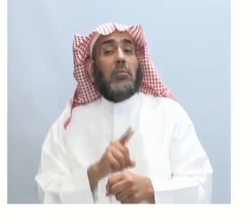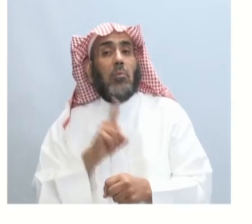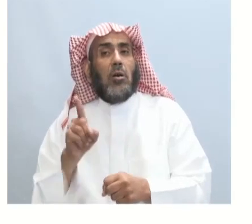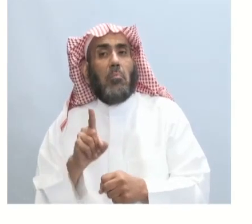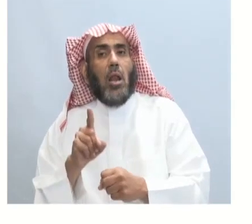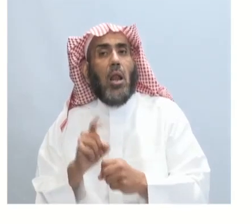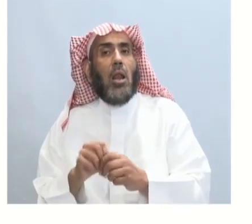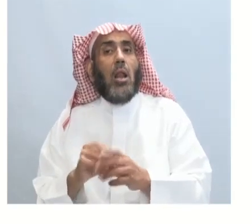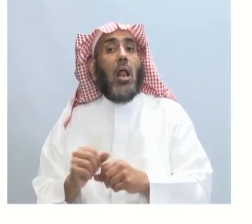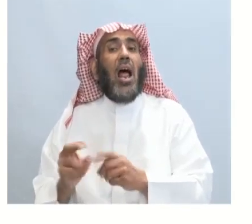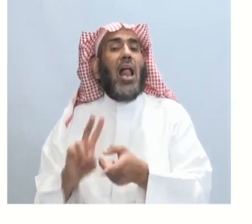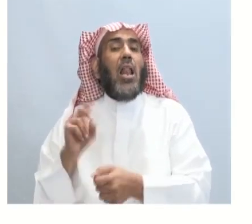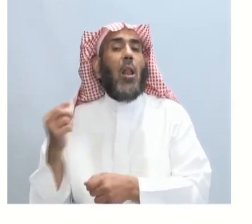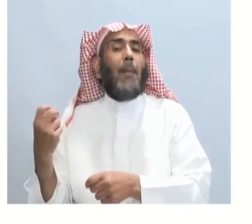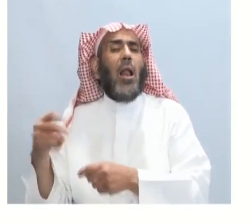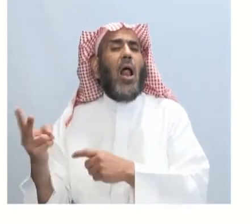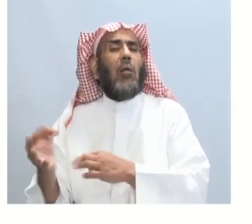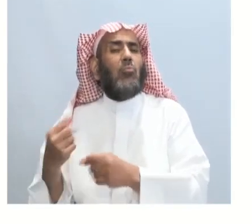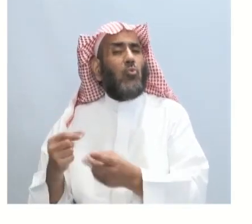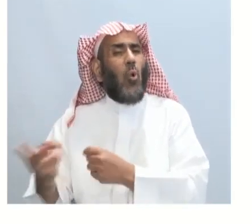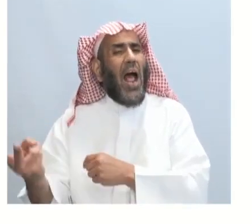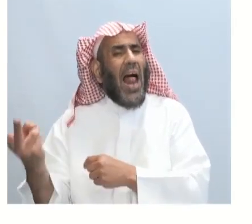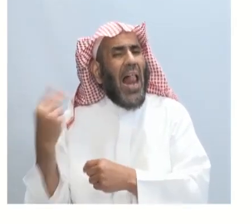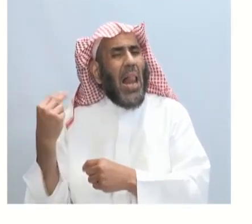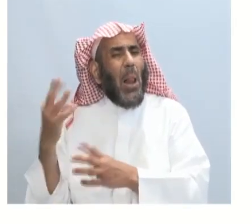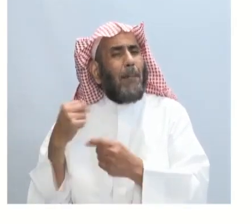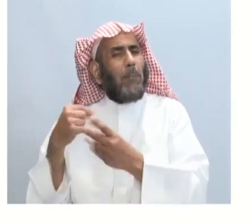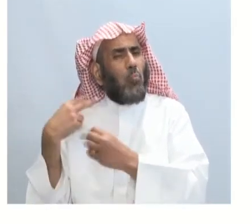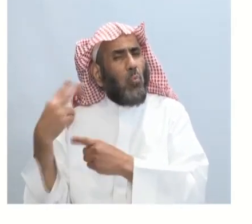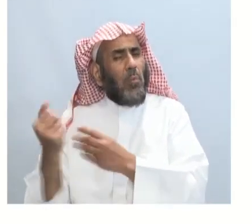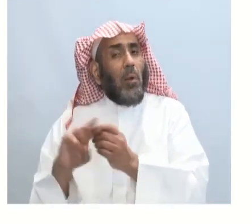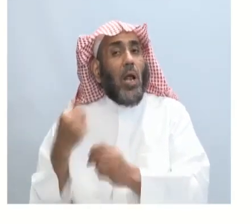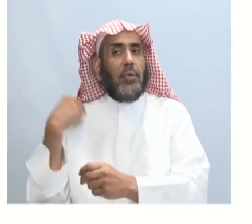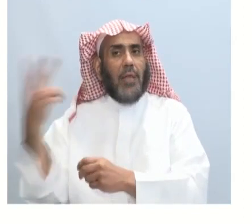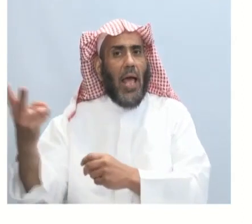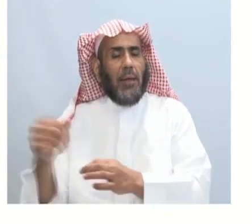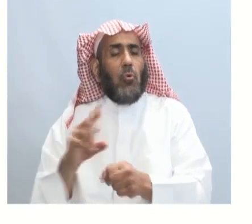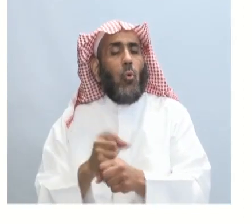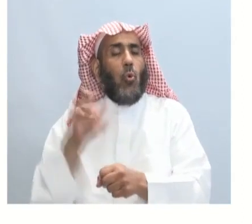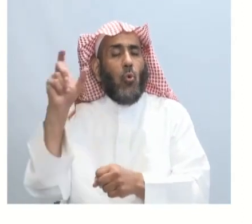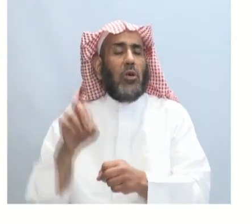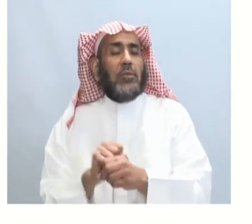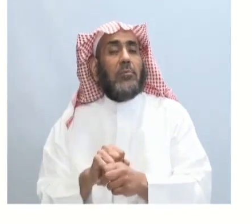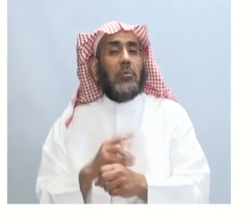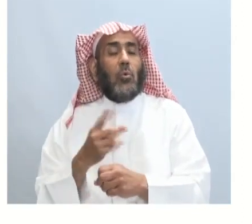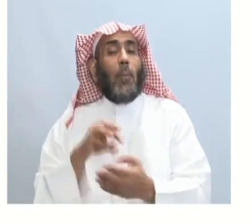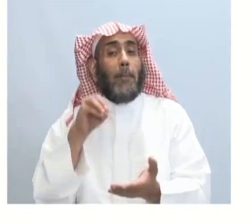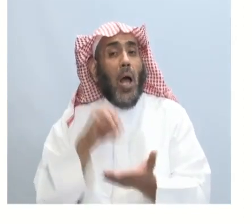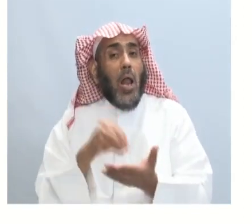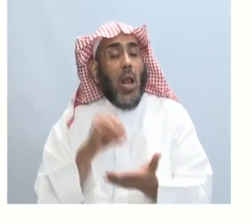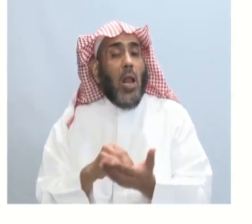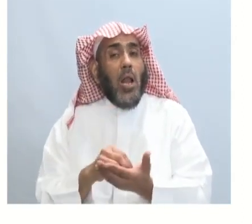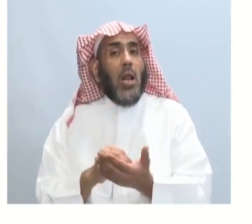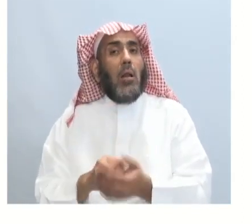المدين لمصلحه من مالك الحق وهو الدائن كما هو الحال فيما يتعلق بالحقوق الشخصيه وقد يكون محل الحق